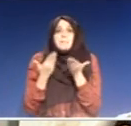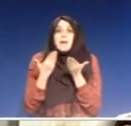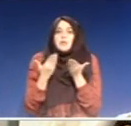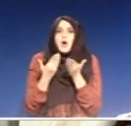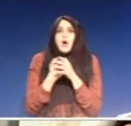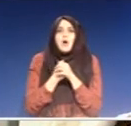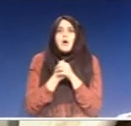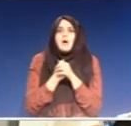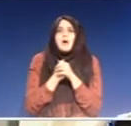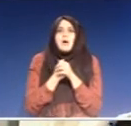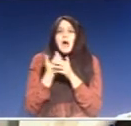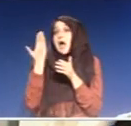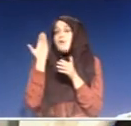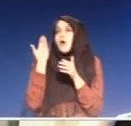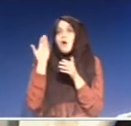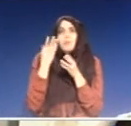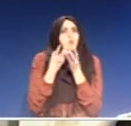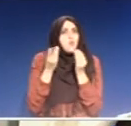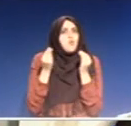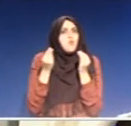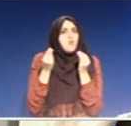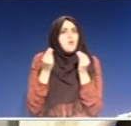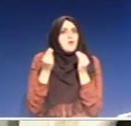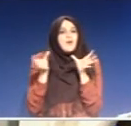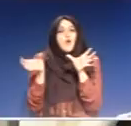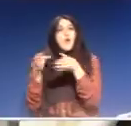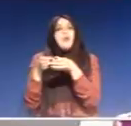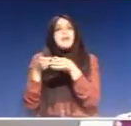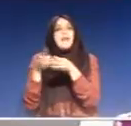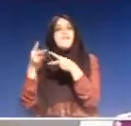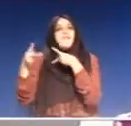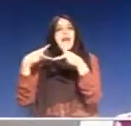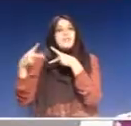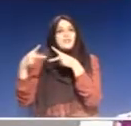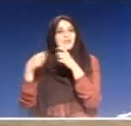اغلب المسائل تحل نعم. مع لجنة القرية. لجنة القرية نعم.